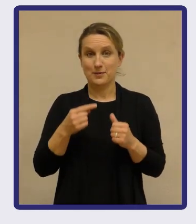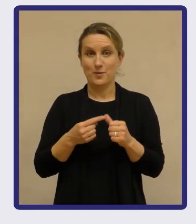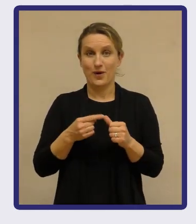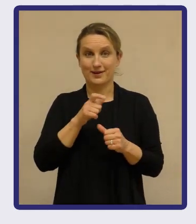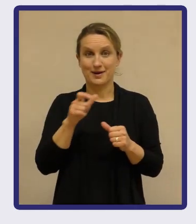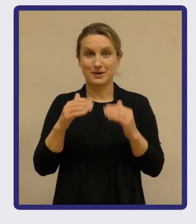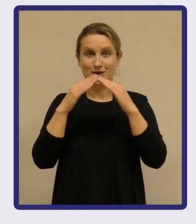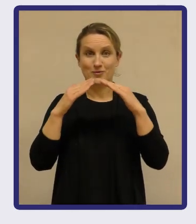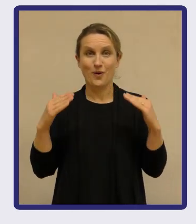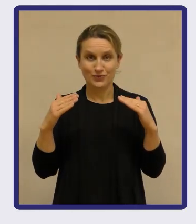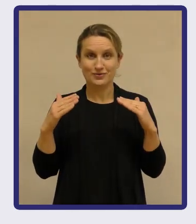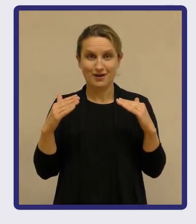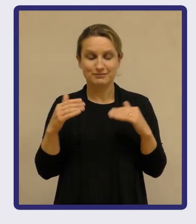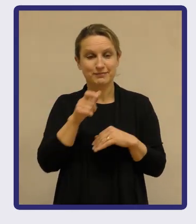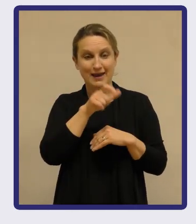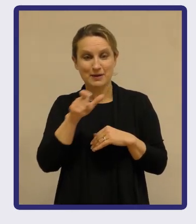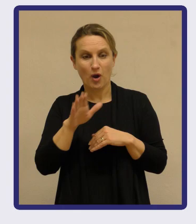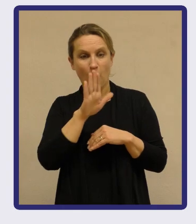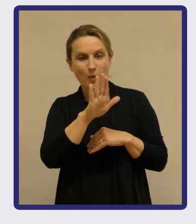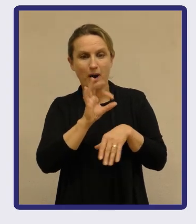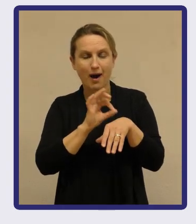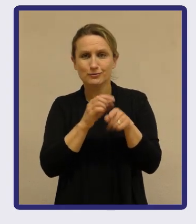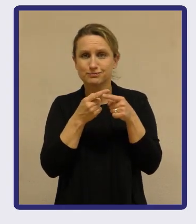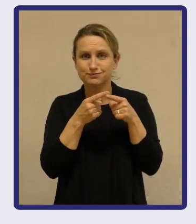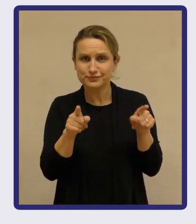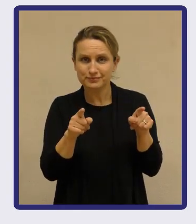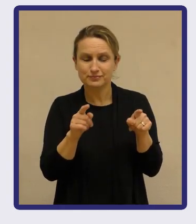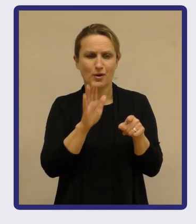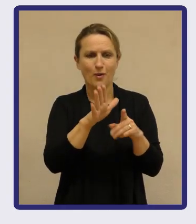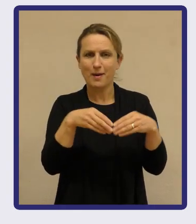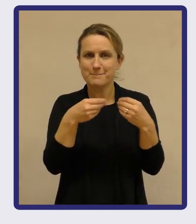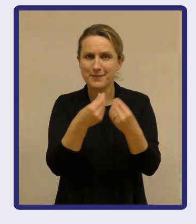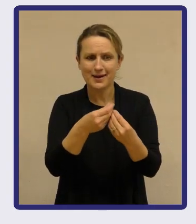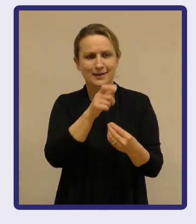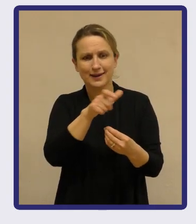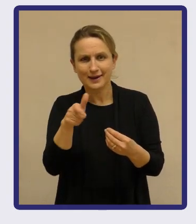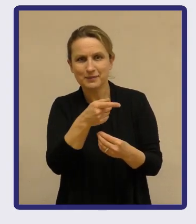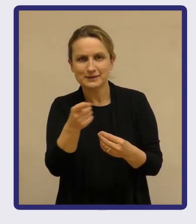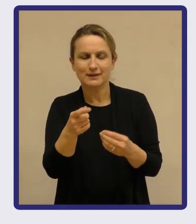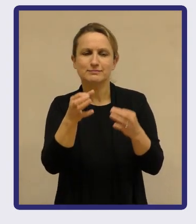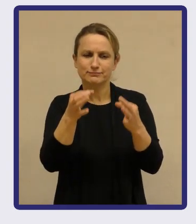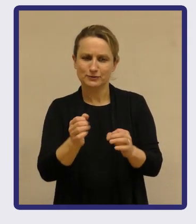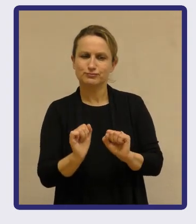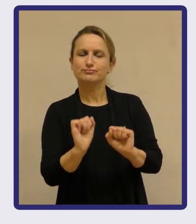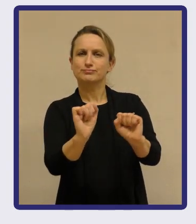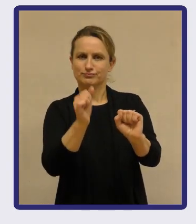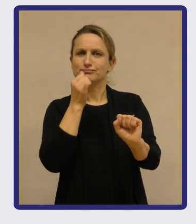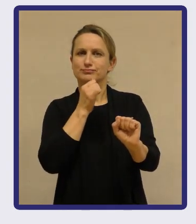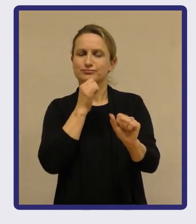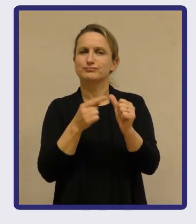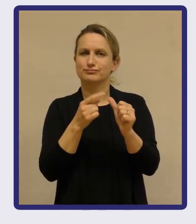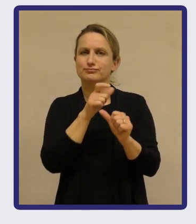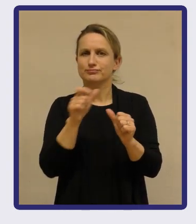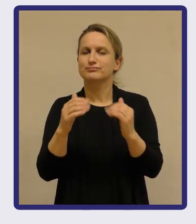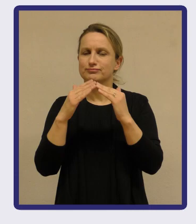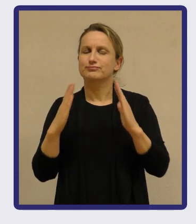Eesti Puuetega Inimeste Koda seisab haruldase haigusega inimeste ja nende perede õiguste eest.